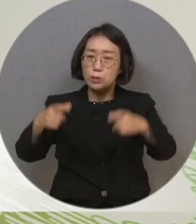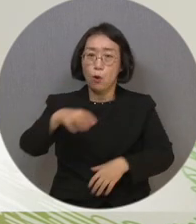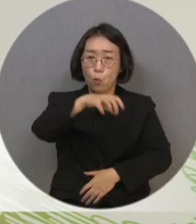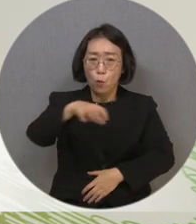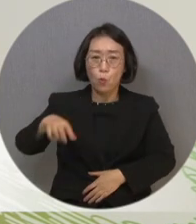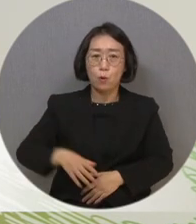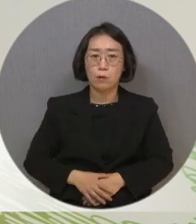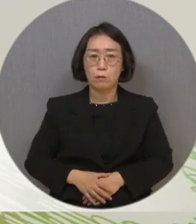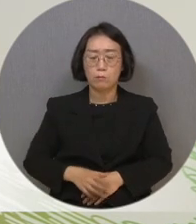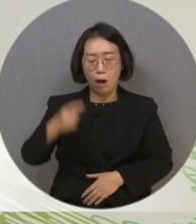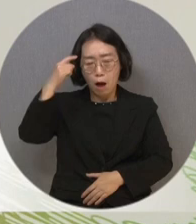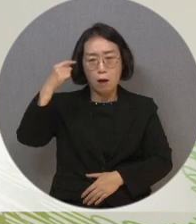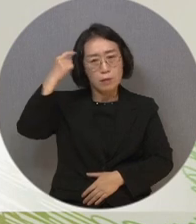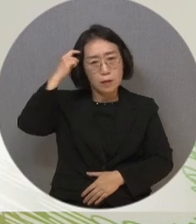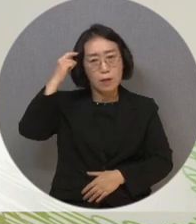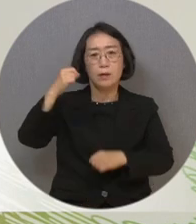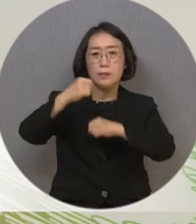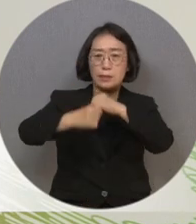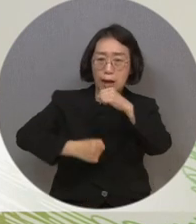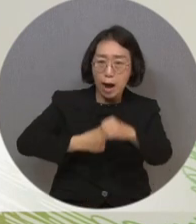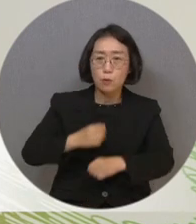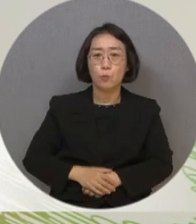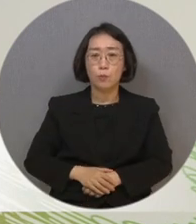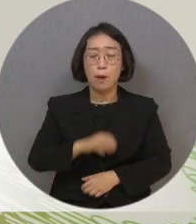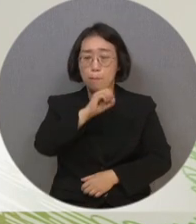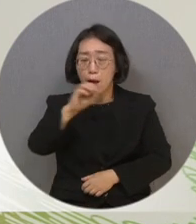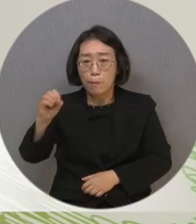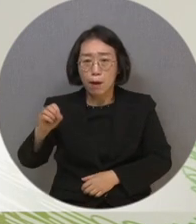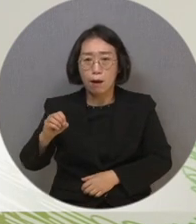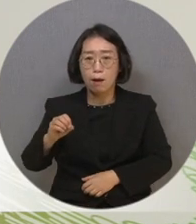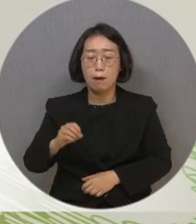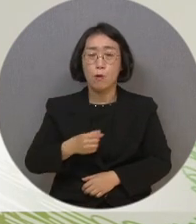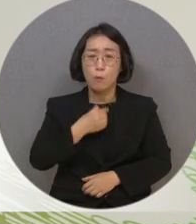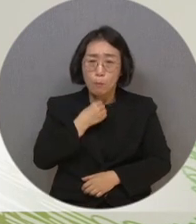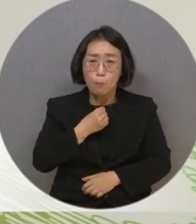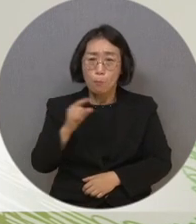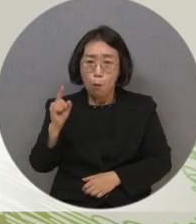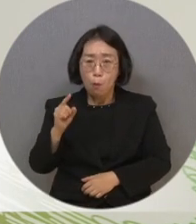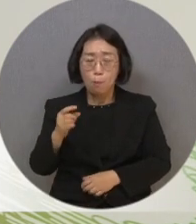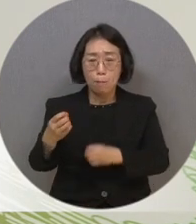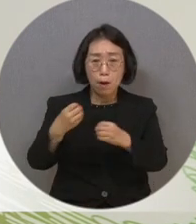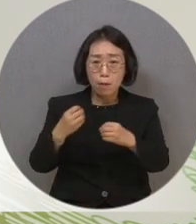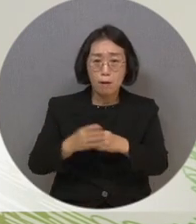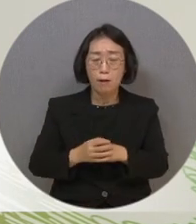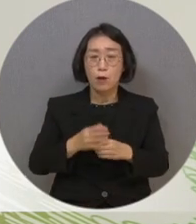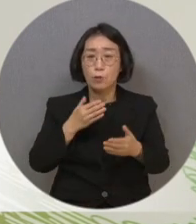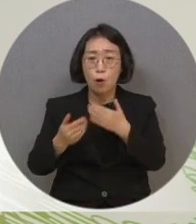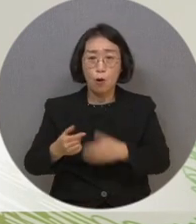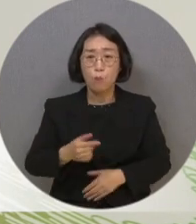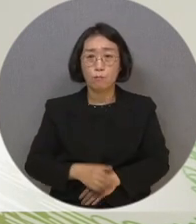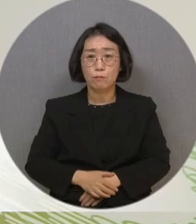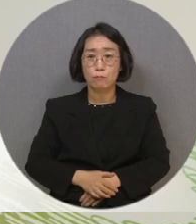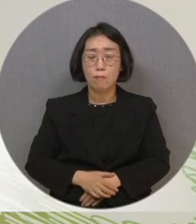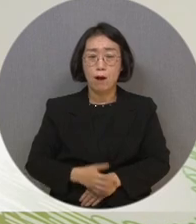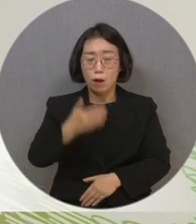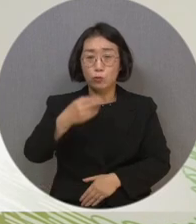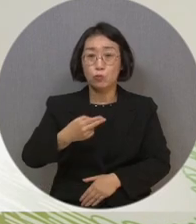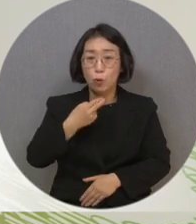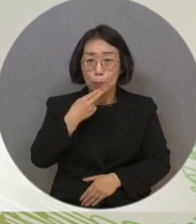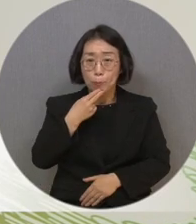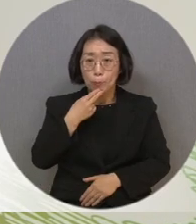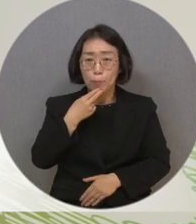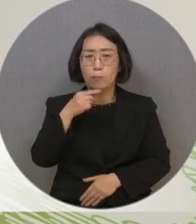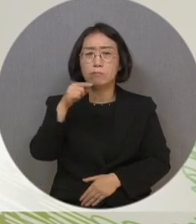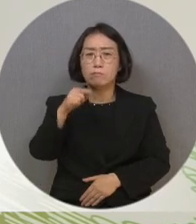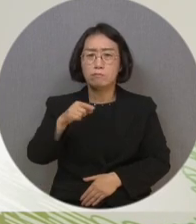안에서 자신의 생각을 자유롭게 표현하고 다양한 경험을 누릴 기회조차 보장받지